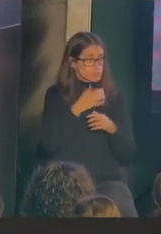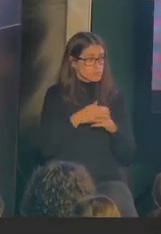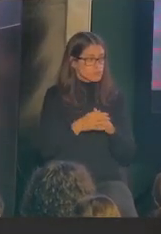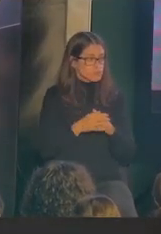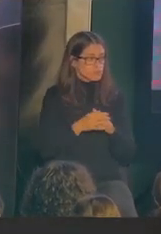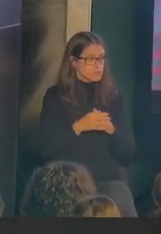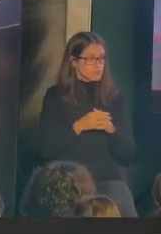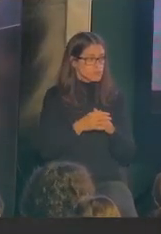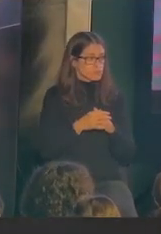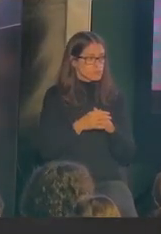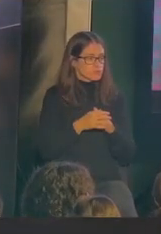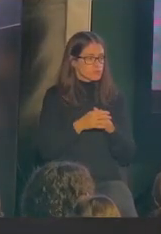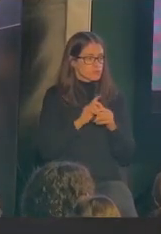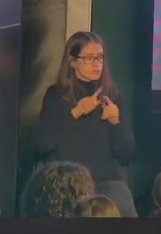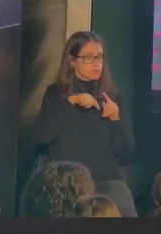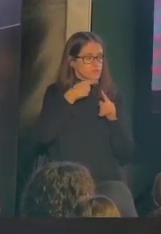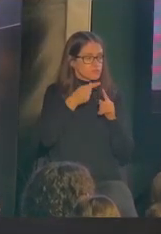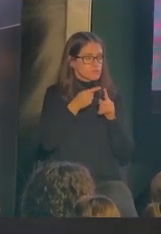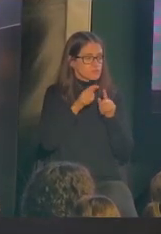li trencarem l'estructura.